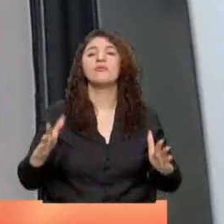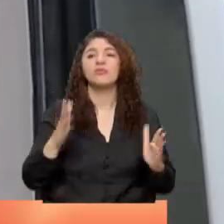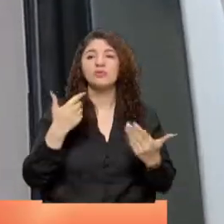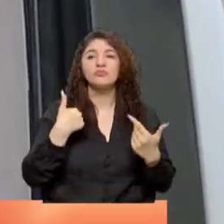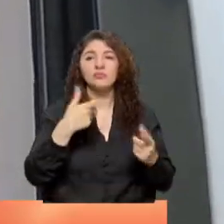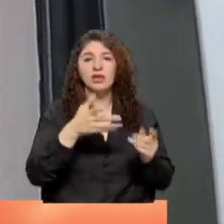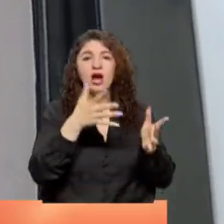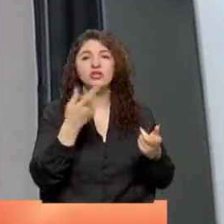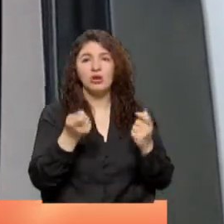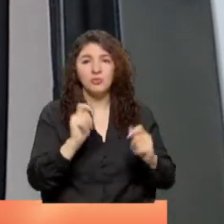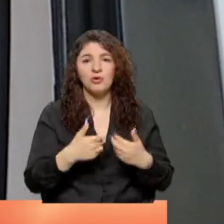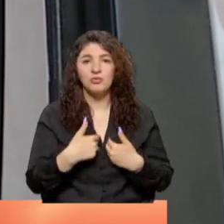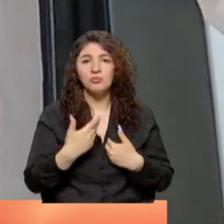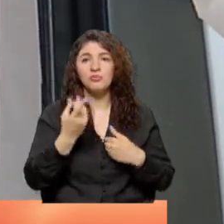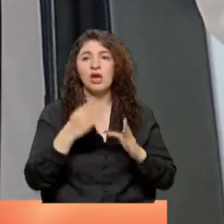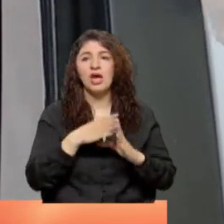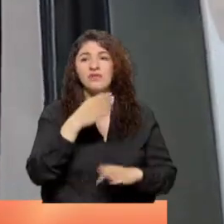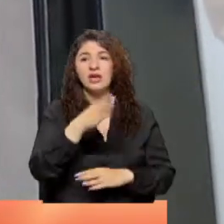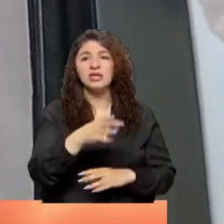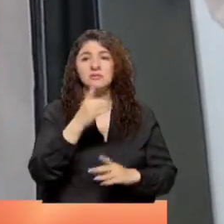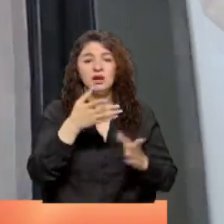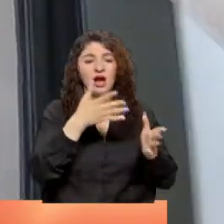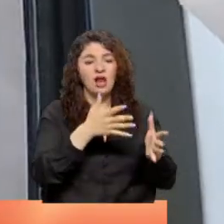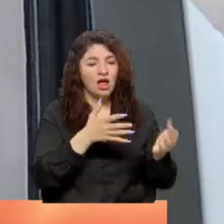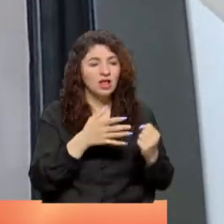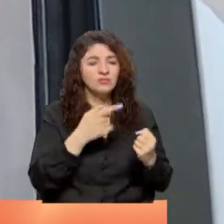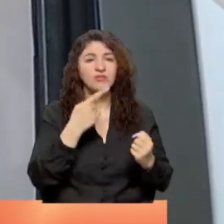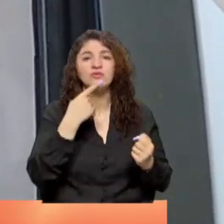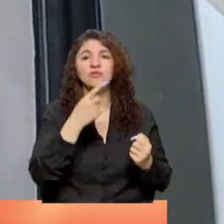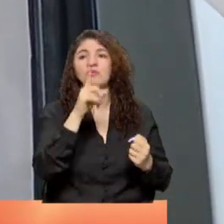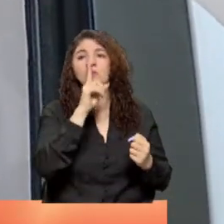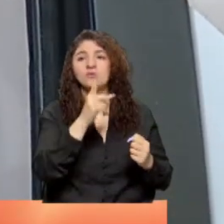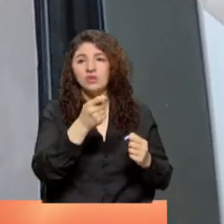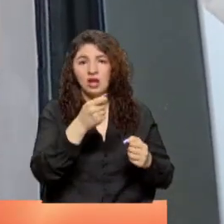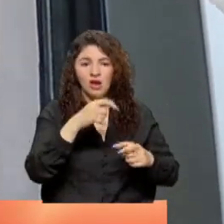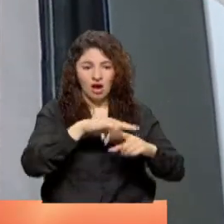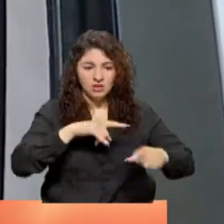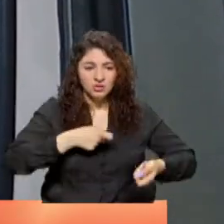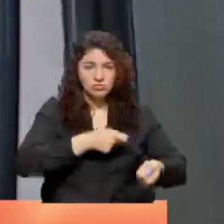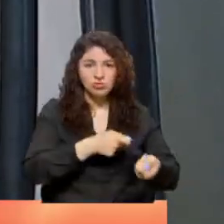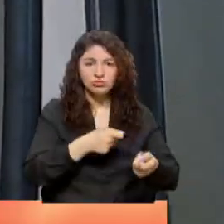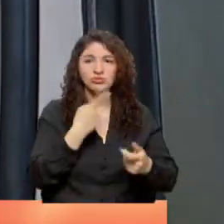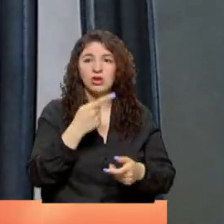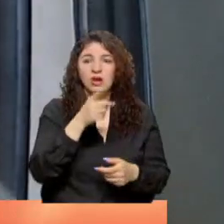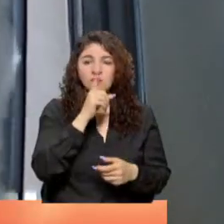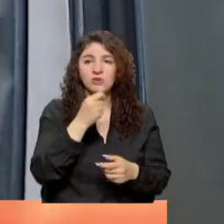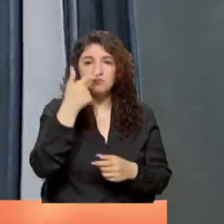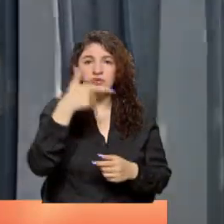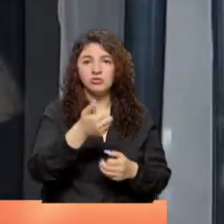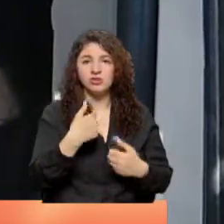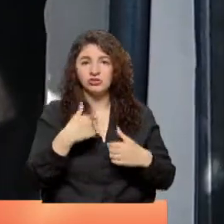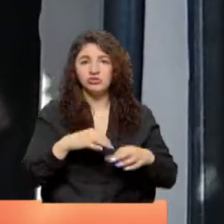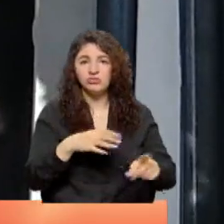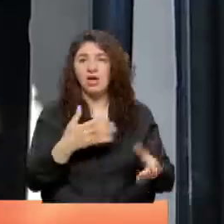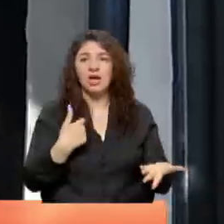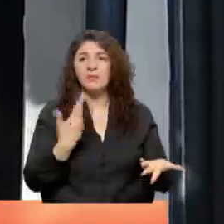youtuber hali şey yapıyorum 11 Eve gittiğin zaman bir hal aldığını zaman Tabi ki sen 100 lira alımı yapıyorsun ama bir yüzden mazot aldım